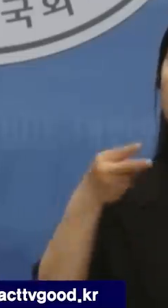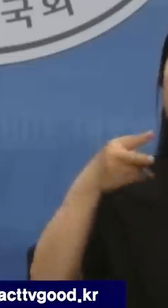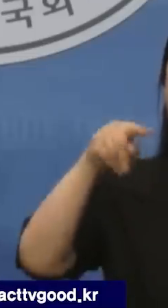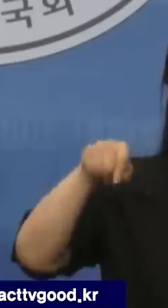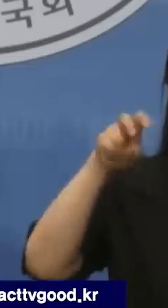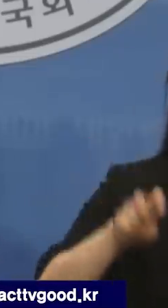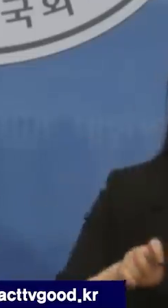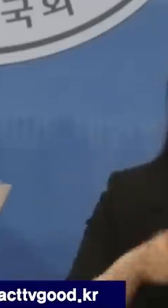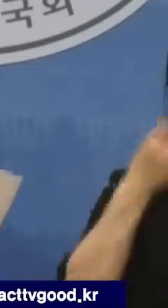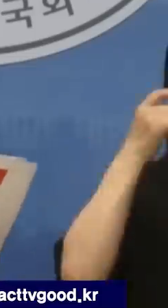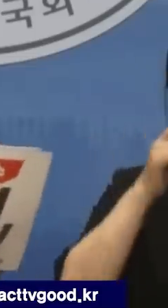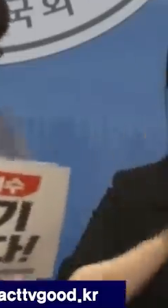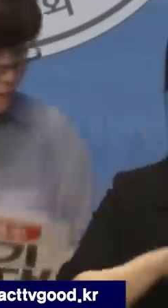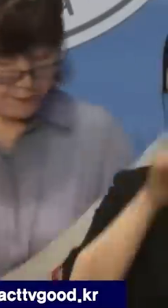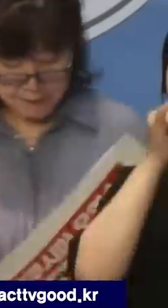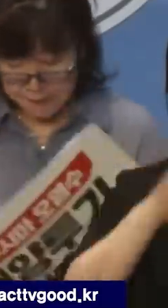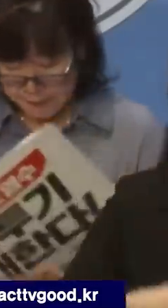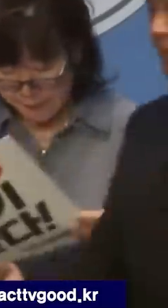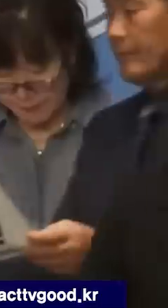했다.